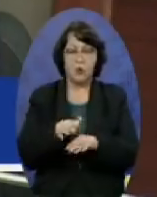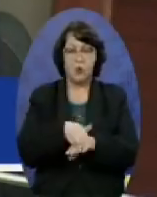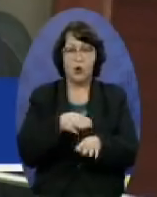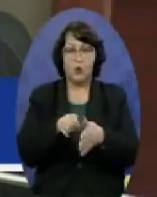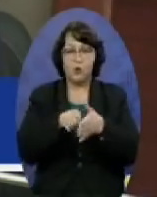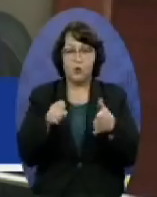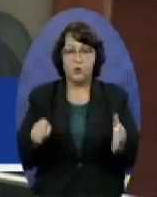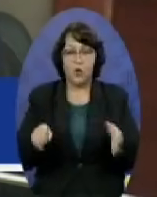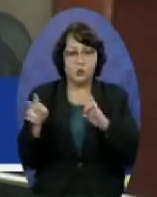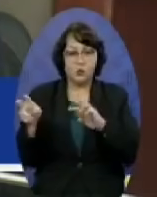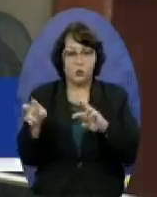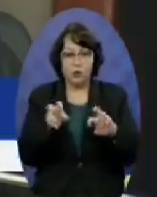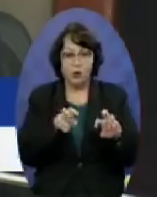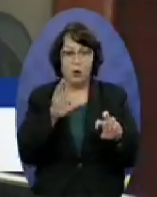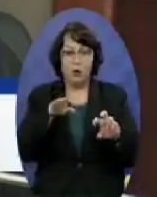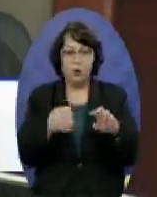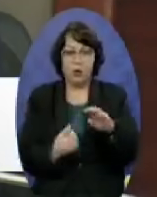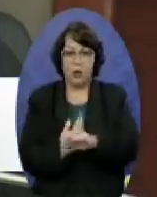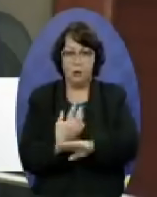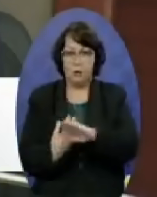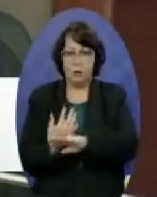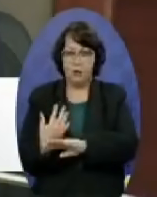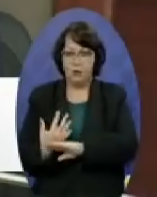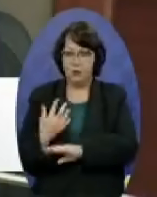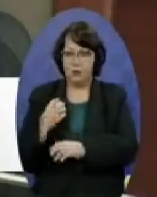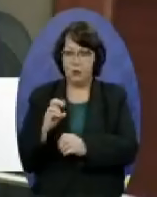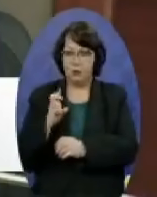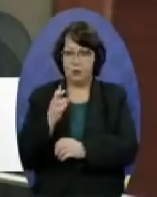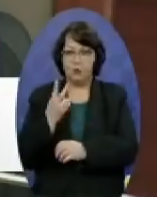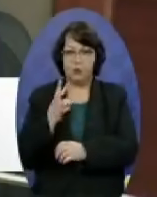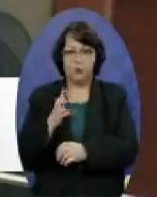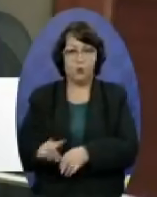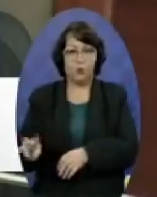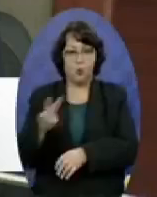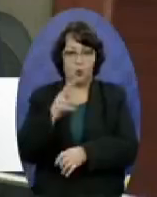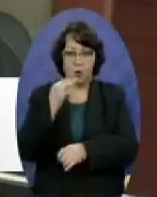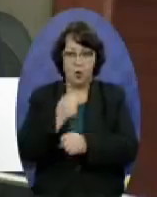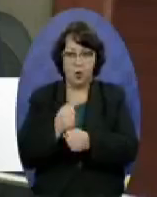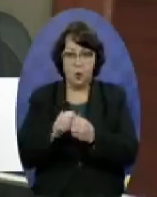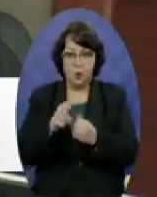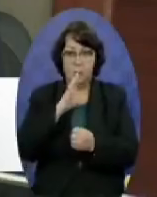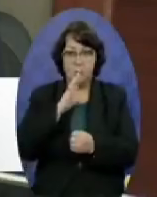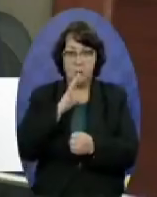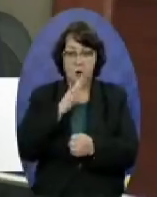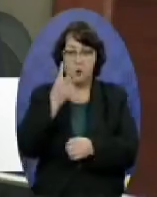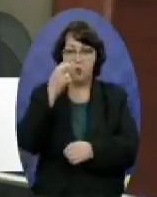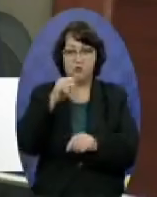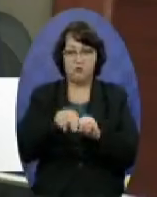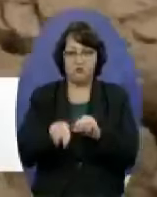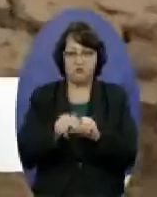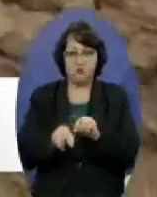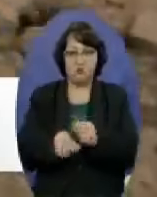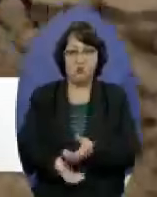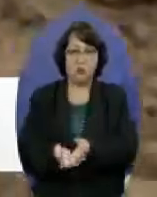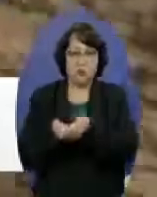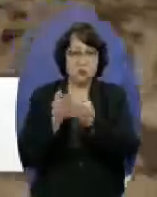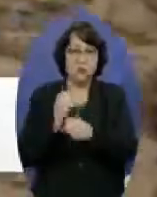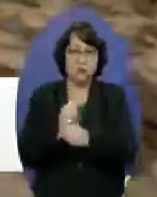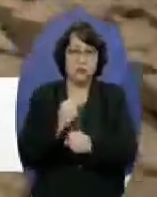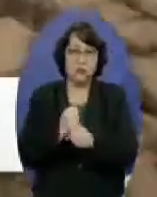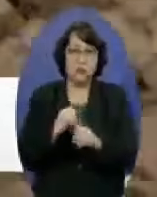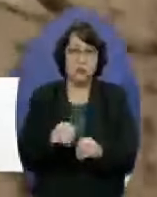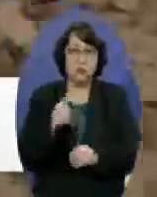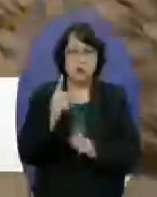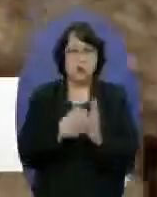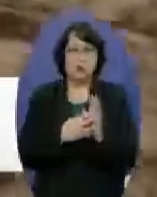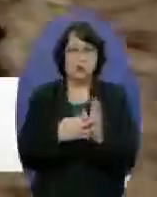хийгээд тарьмалжуулаад тухайн бүс бий болгоод явах үйл ажиллагааг нь одоо хяналтанд ор одоо дэмжнэ.